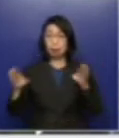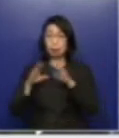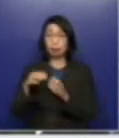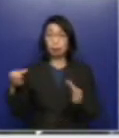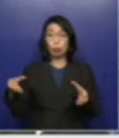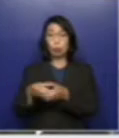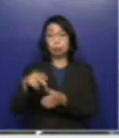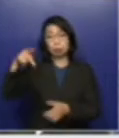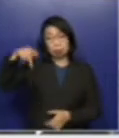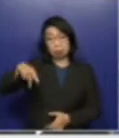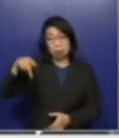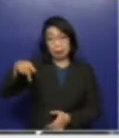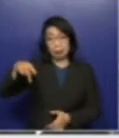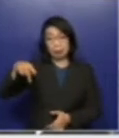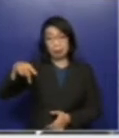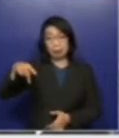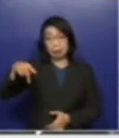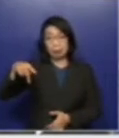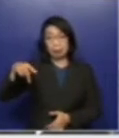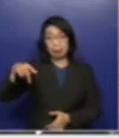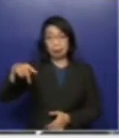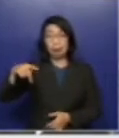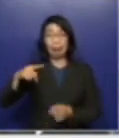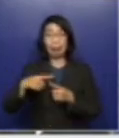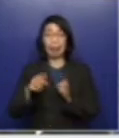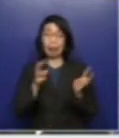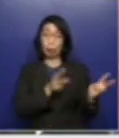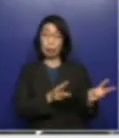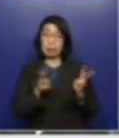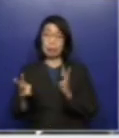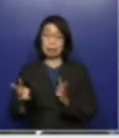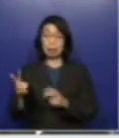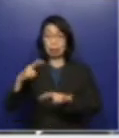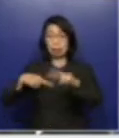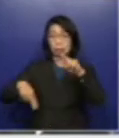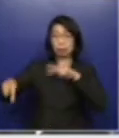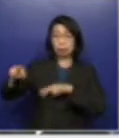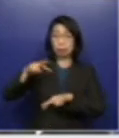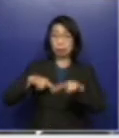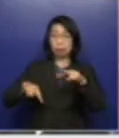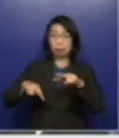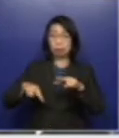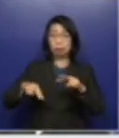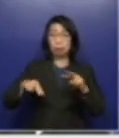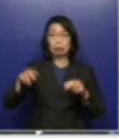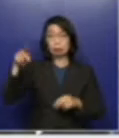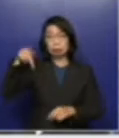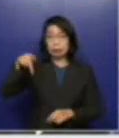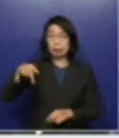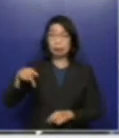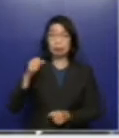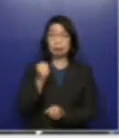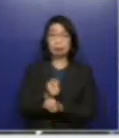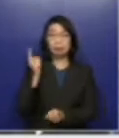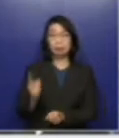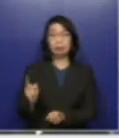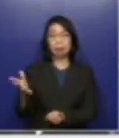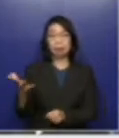ลพิเศษแต่แนวทางที่คุณใช้กับไม่ใช่แนวทางพิเศษ